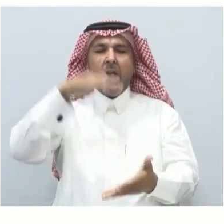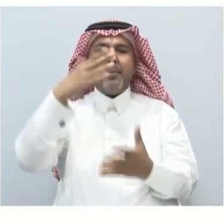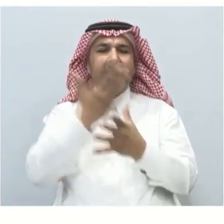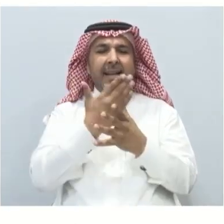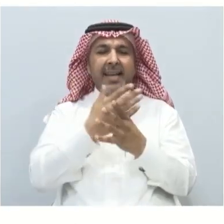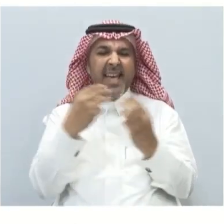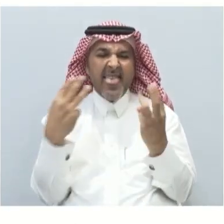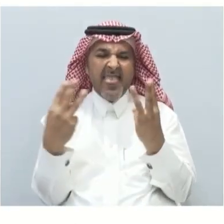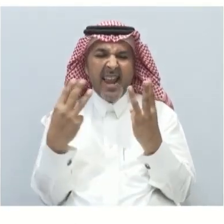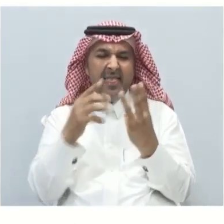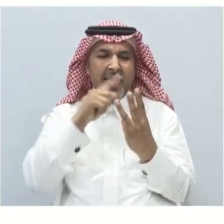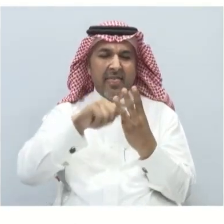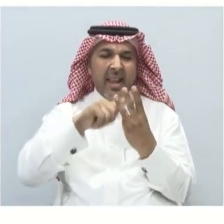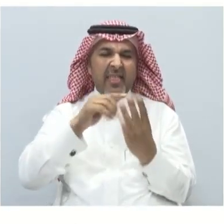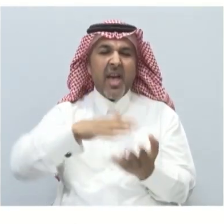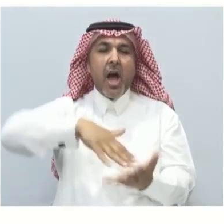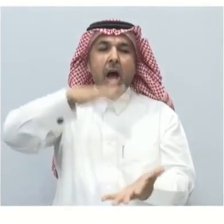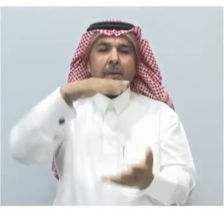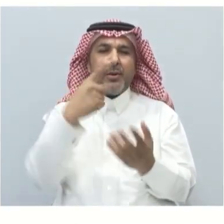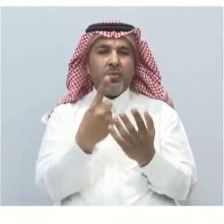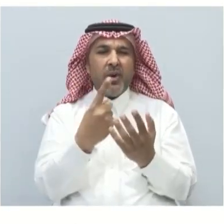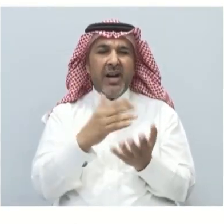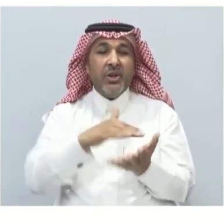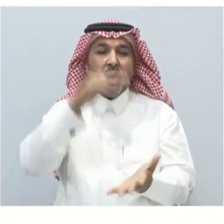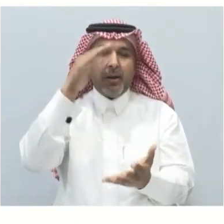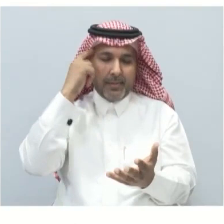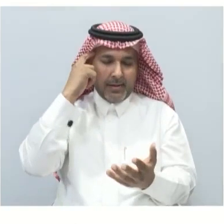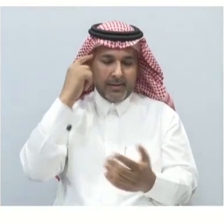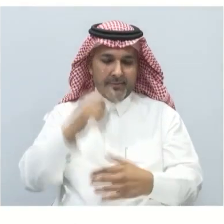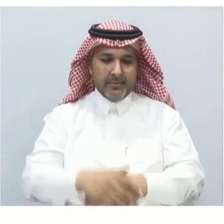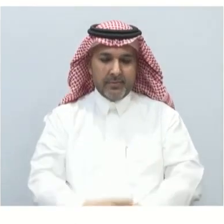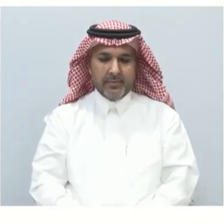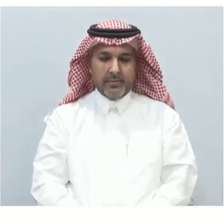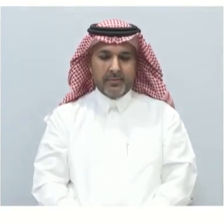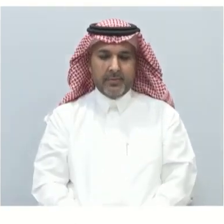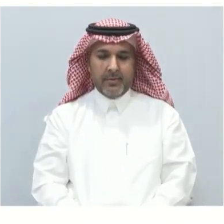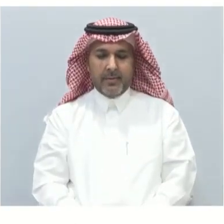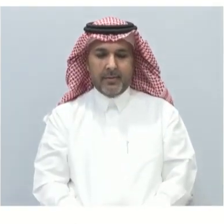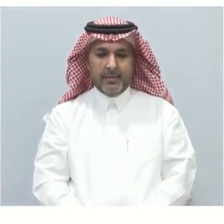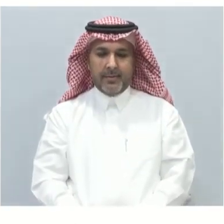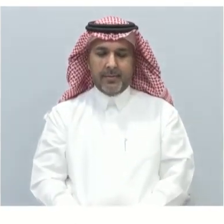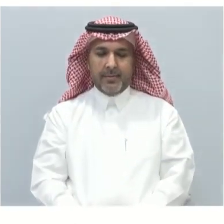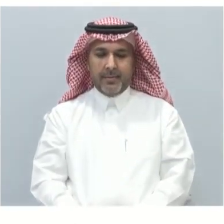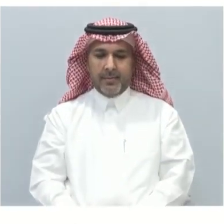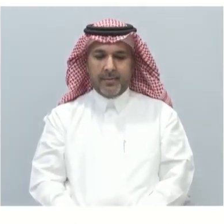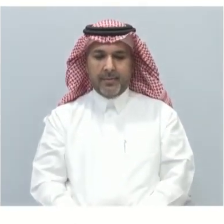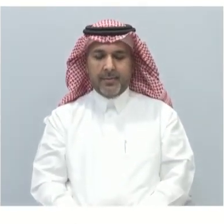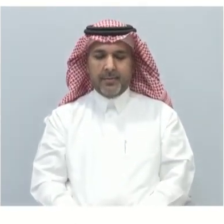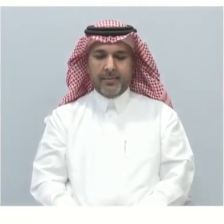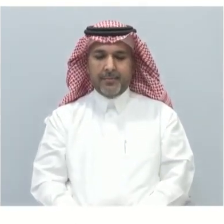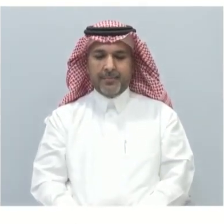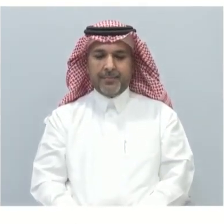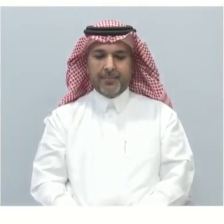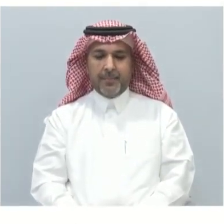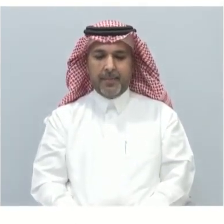تشابه والداله داله نمو فبالتالي بقول هنا ان البي اكبر من واحد وبالتالي هنا عندنا نمو اسي